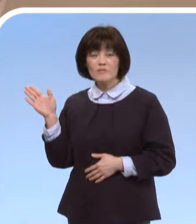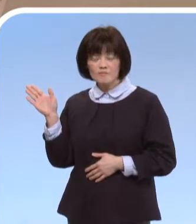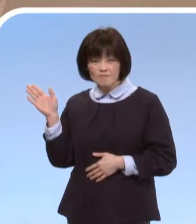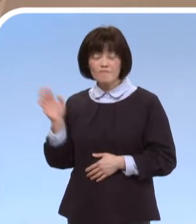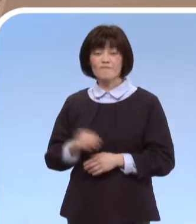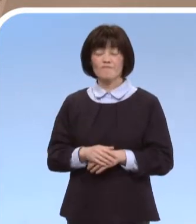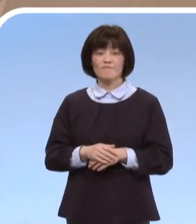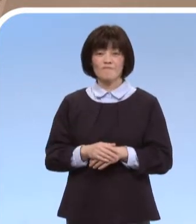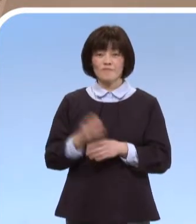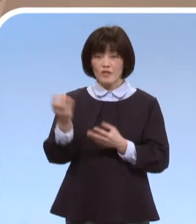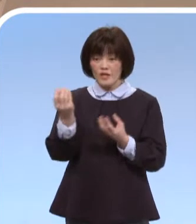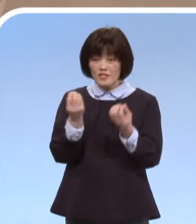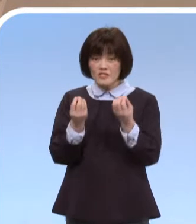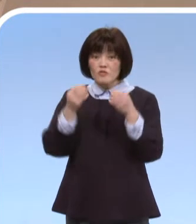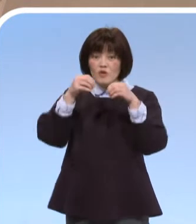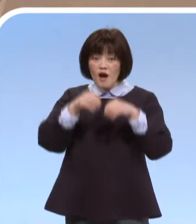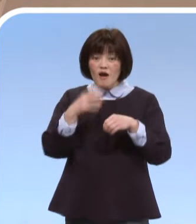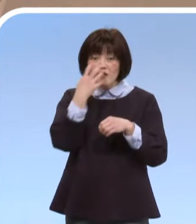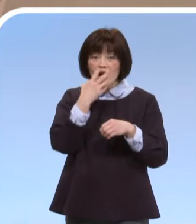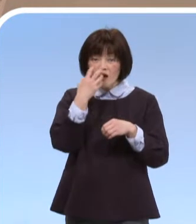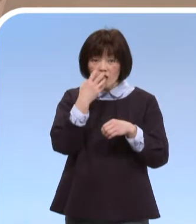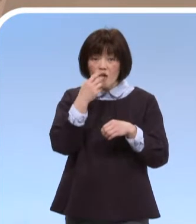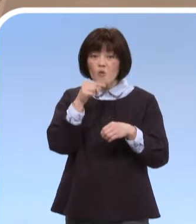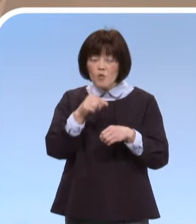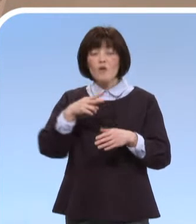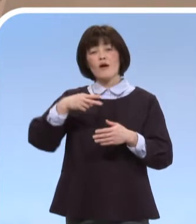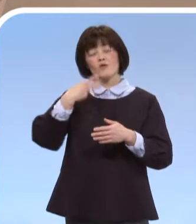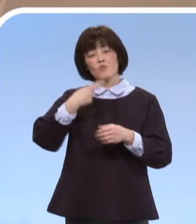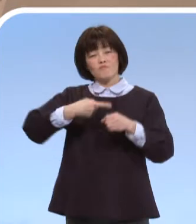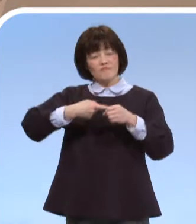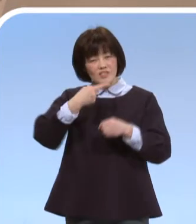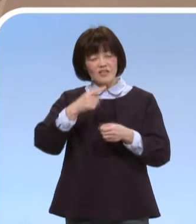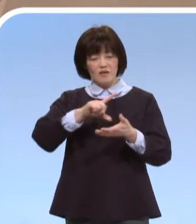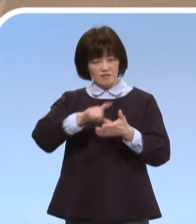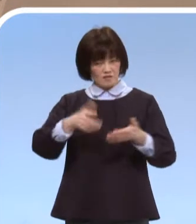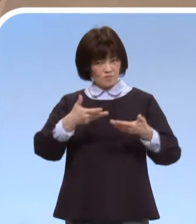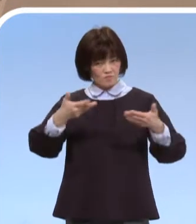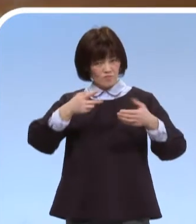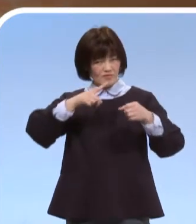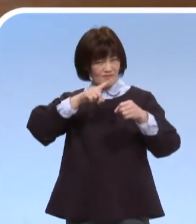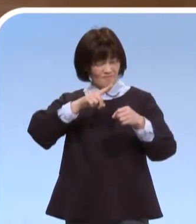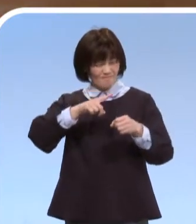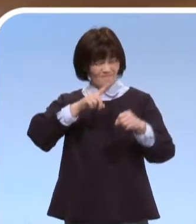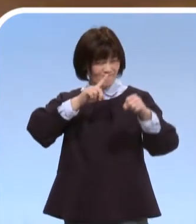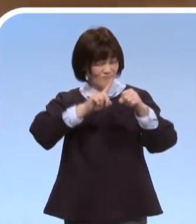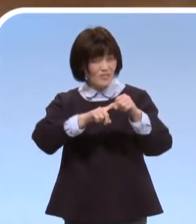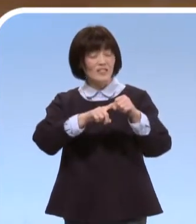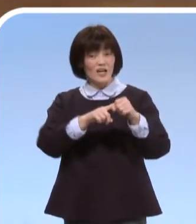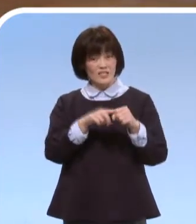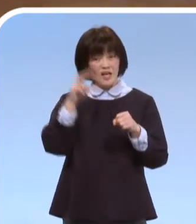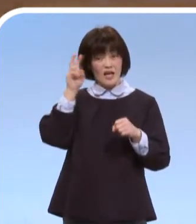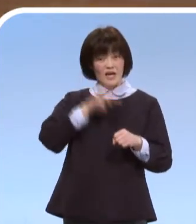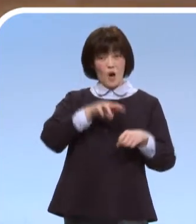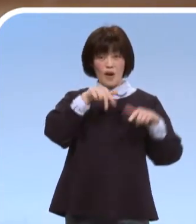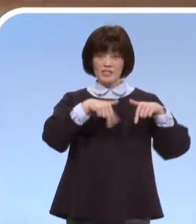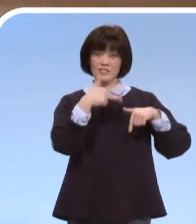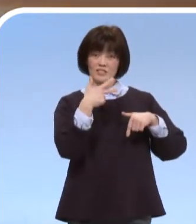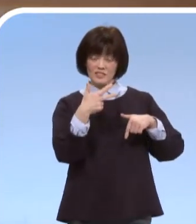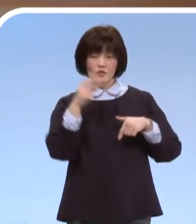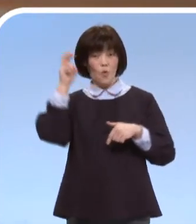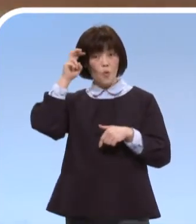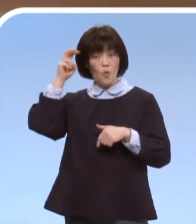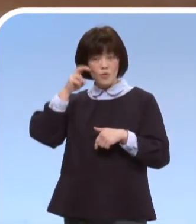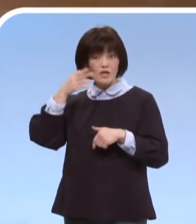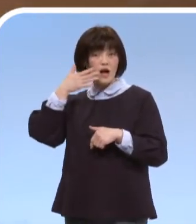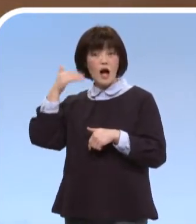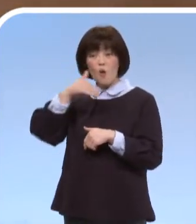らのイチジクカレー、食で地域を盛り上げるために川西市と大阪青山大学の教職員や学